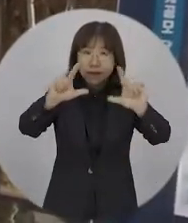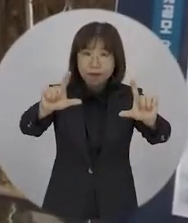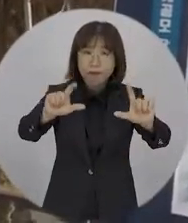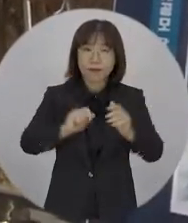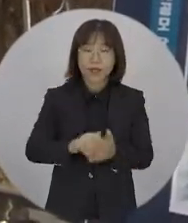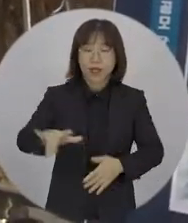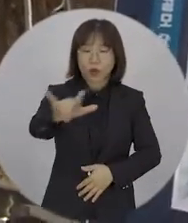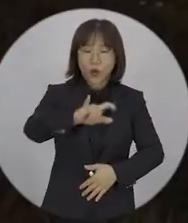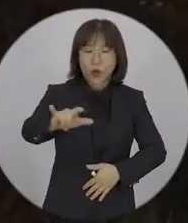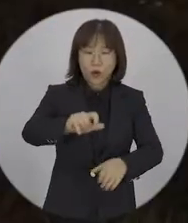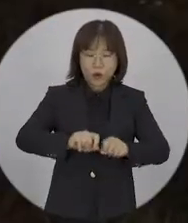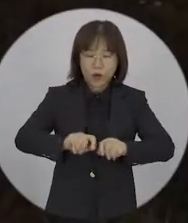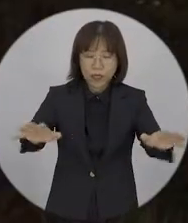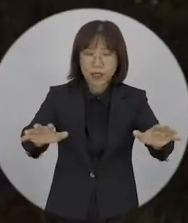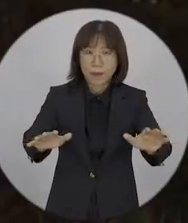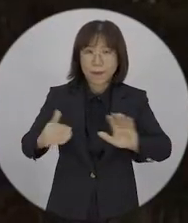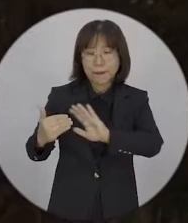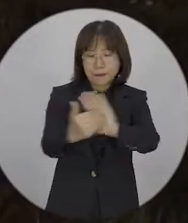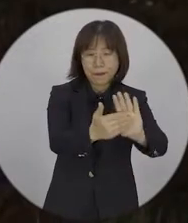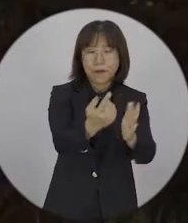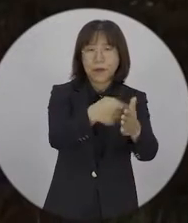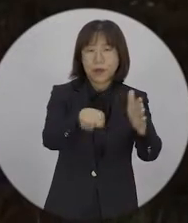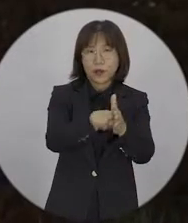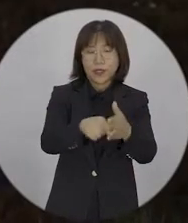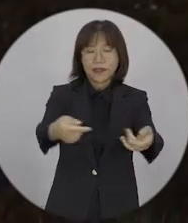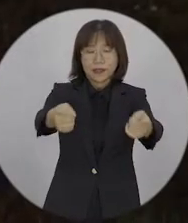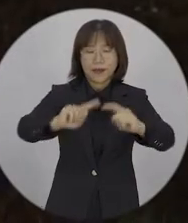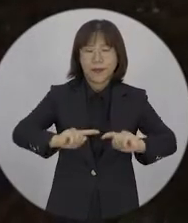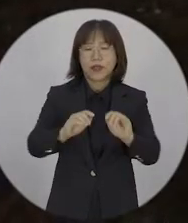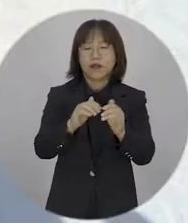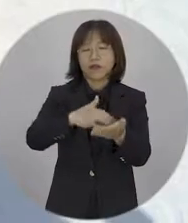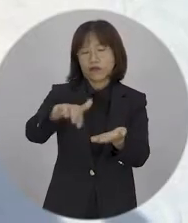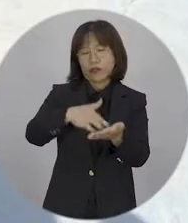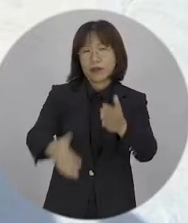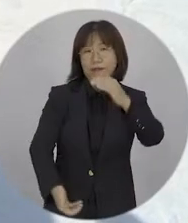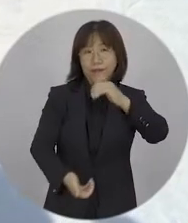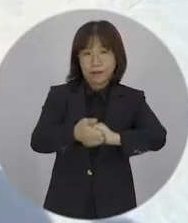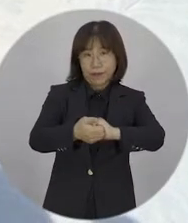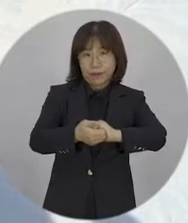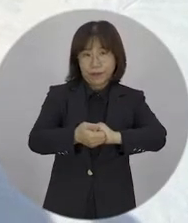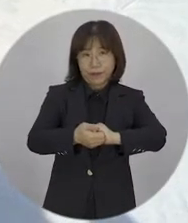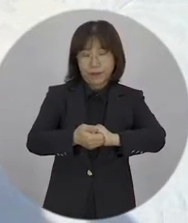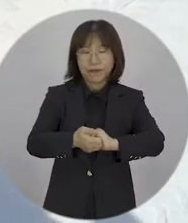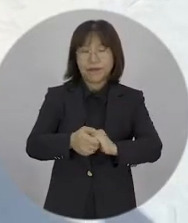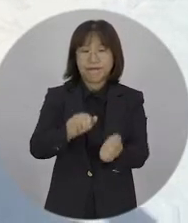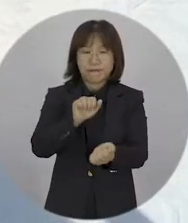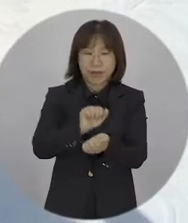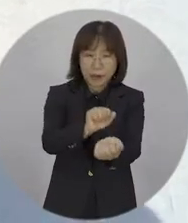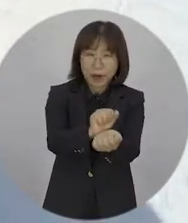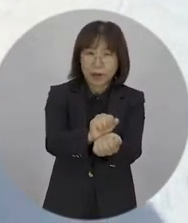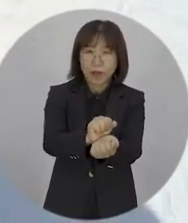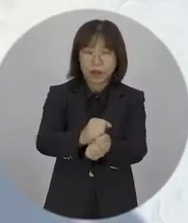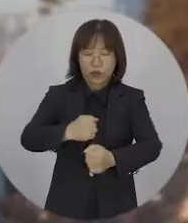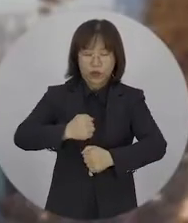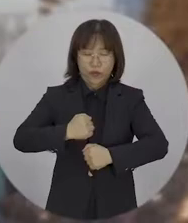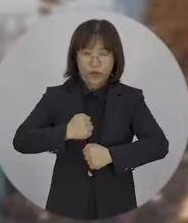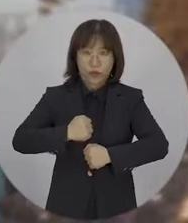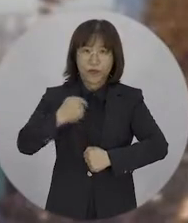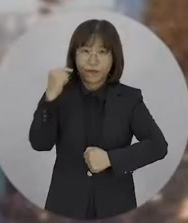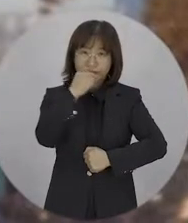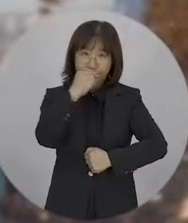선포식은 코로나19의 확산 방지를 위해 현장 참여 인원을 제한하고 방역수칙을 철저히 준수해